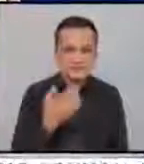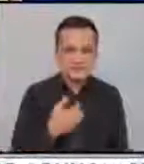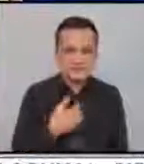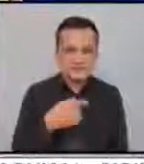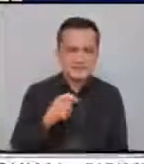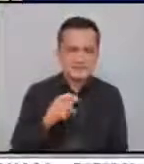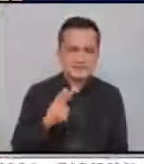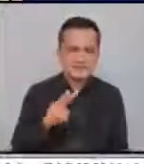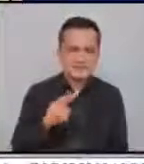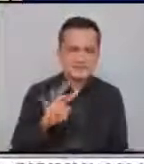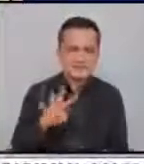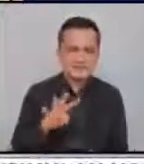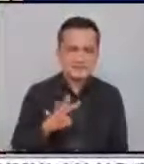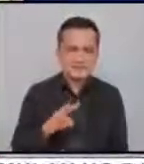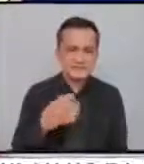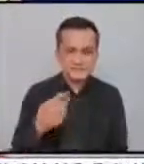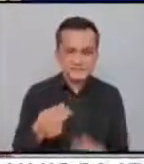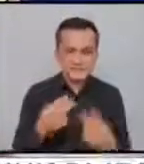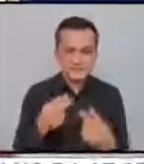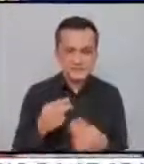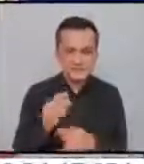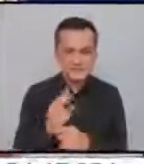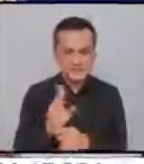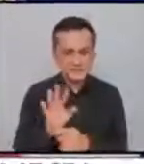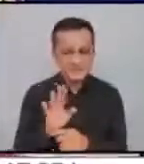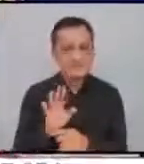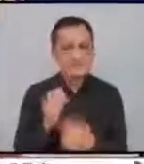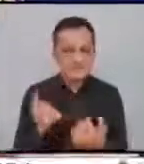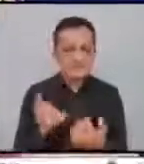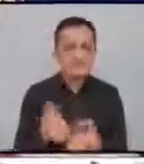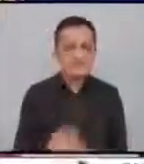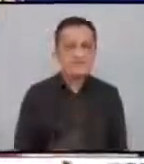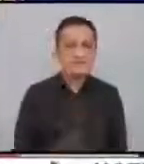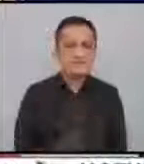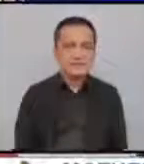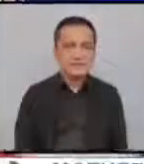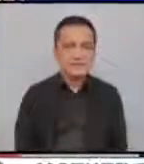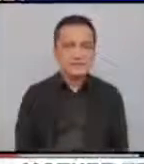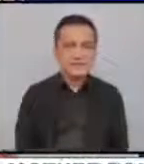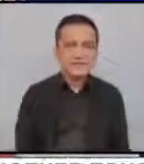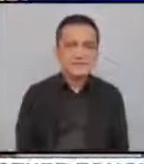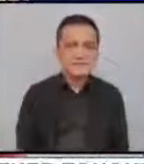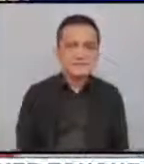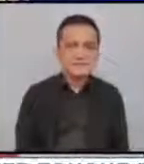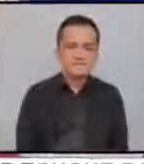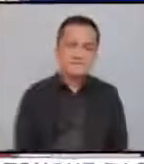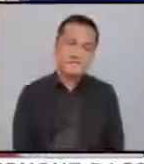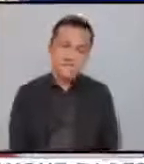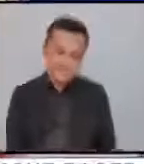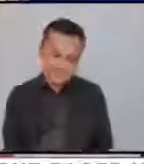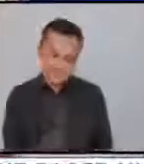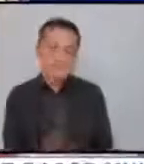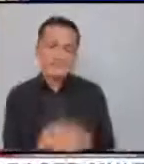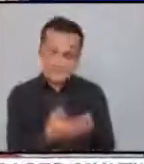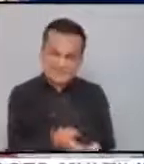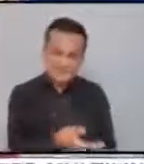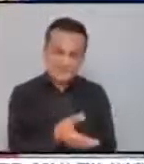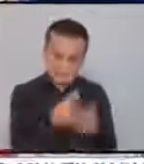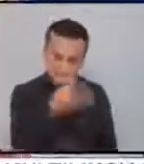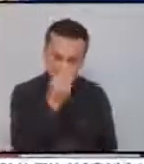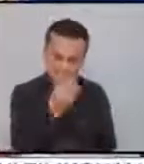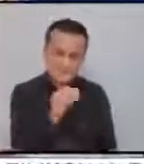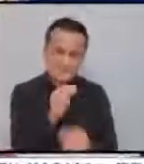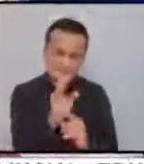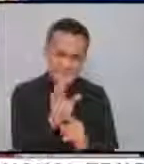PTV4. Let's make scented candles po for this morning. Okay. Oh, ito mga ka-RSP, tayo na matuto ng scented candles. Okay,